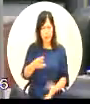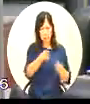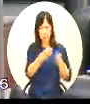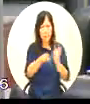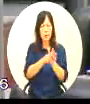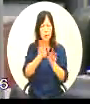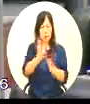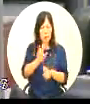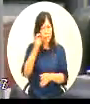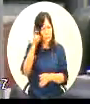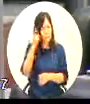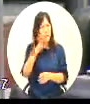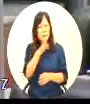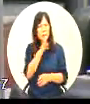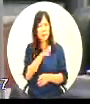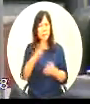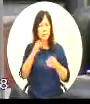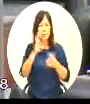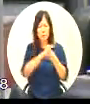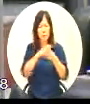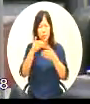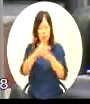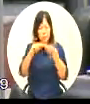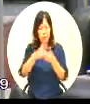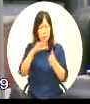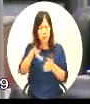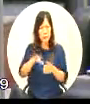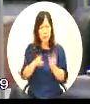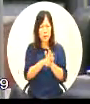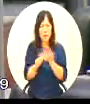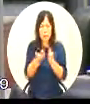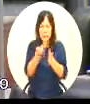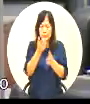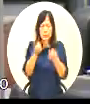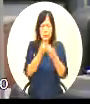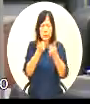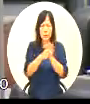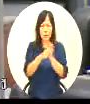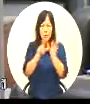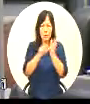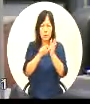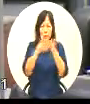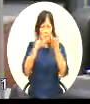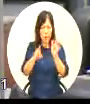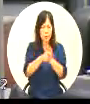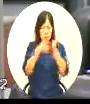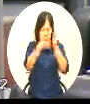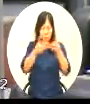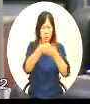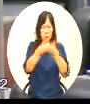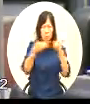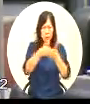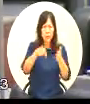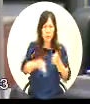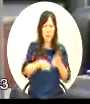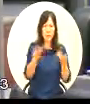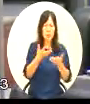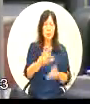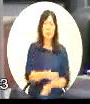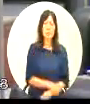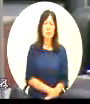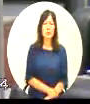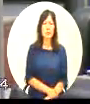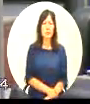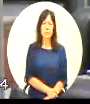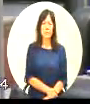下有关交通的部分。上个会期我大概花了很多的时间在处理交通的这个进展啊。